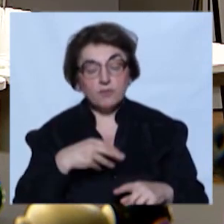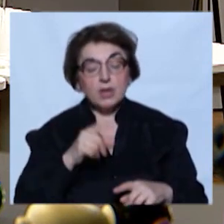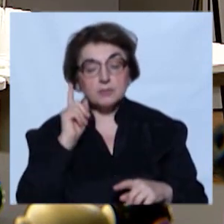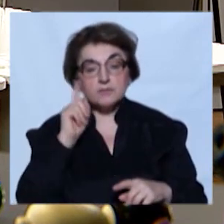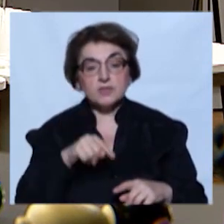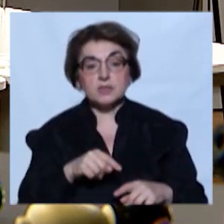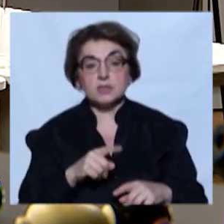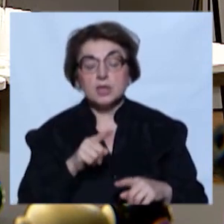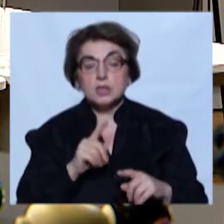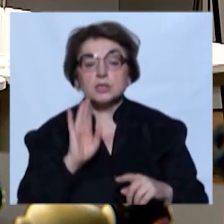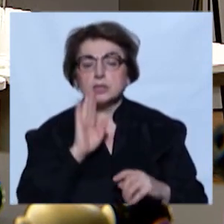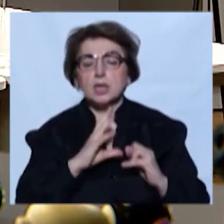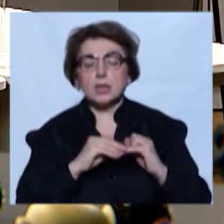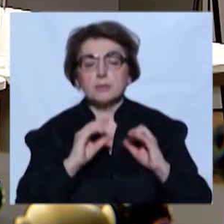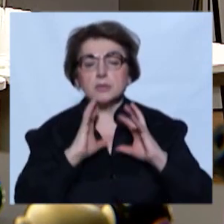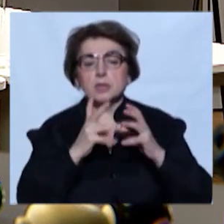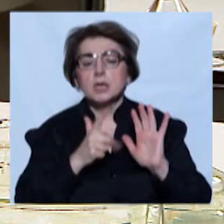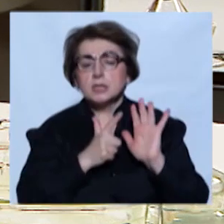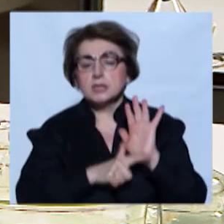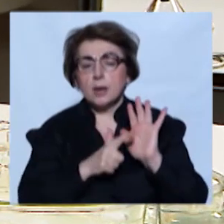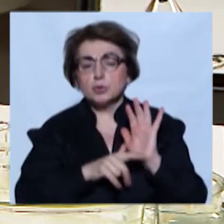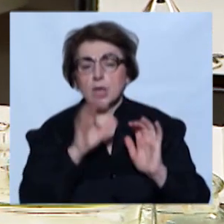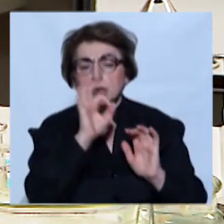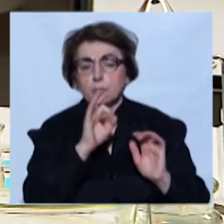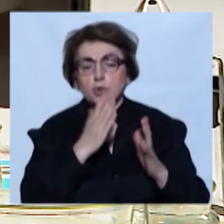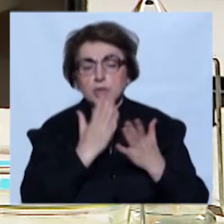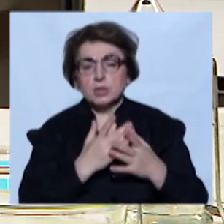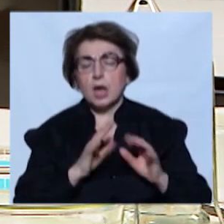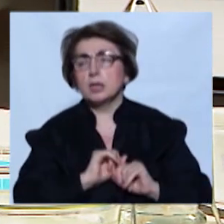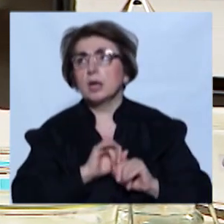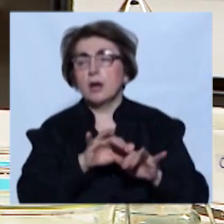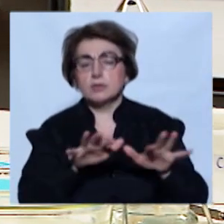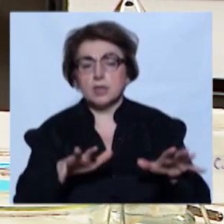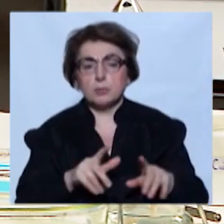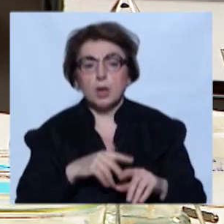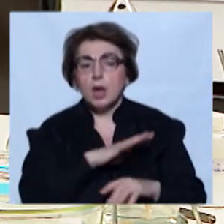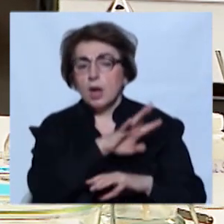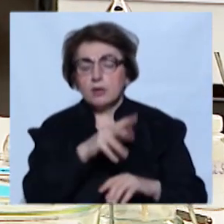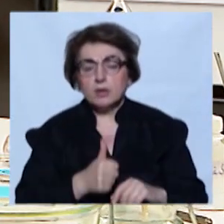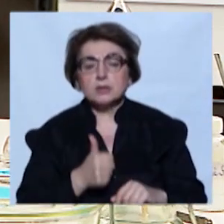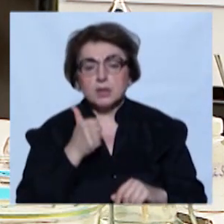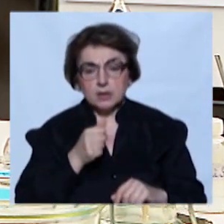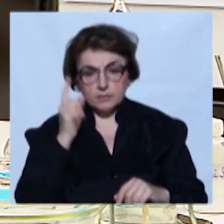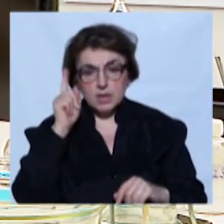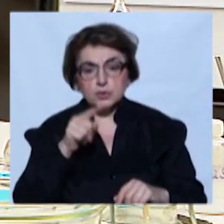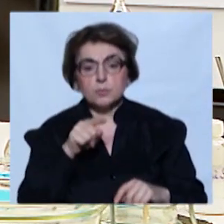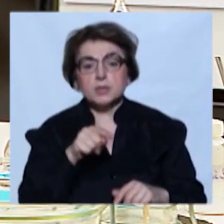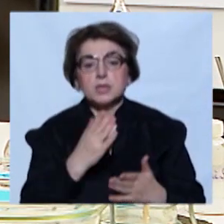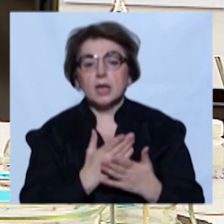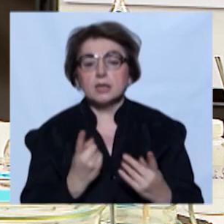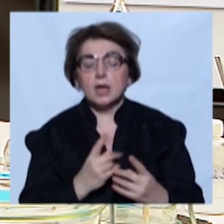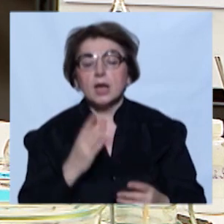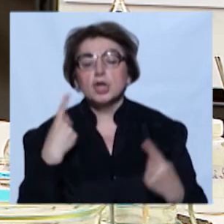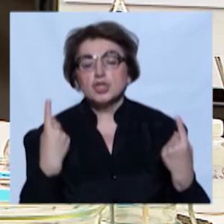ვიცნობთ და ისიც დედამიწაზე 70%-ია გავრცელებული, ხომ ყველასათვის კარგად ნაცნობი წყალია. წყალი